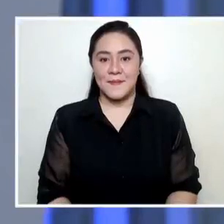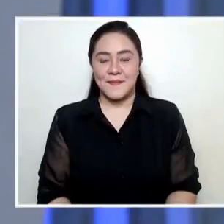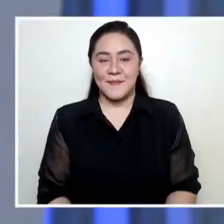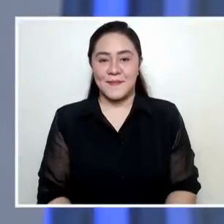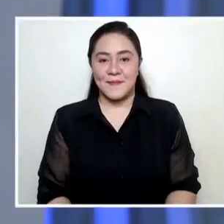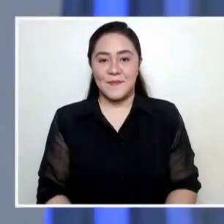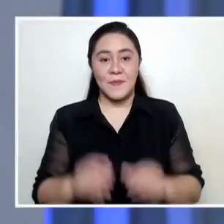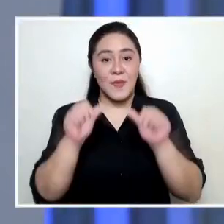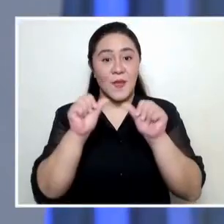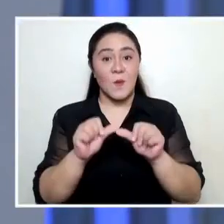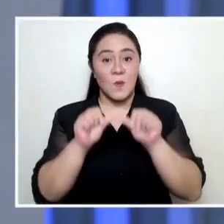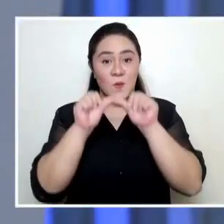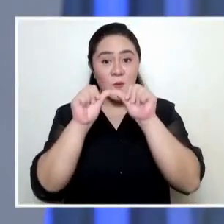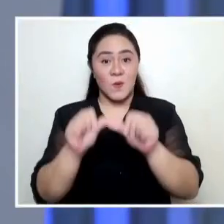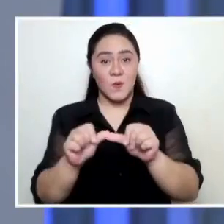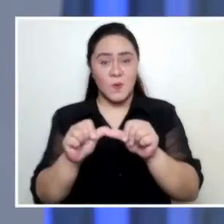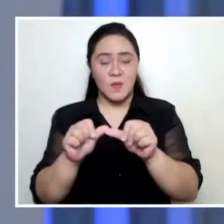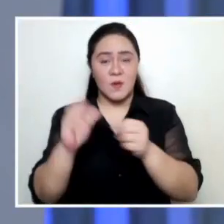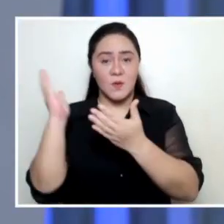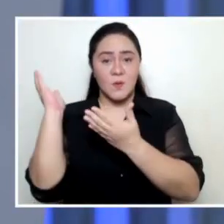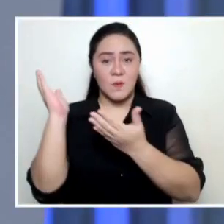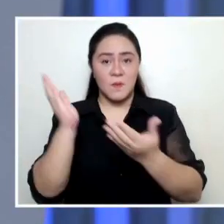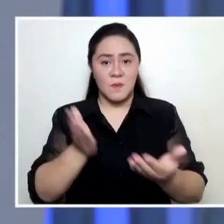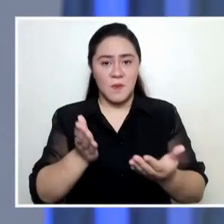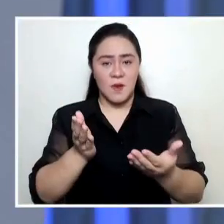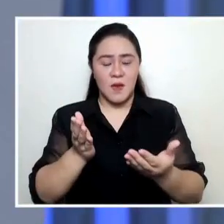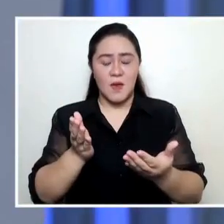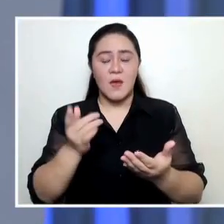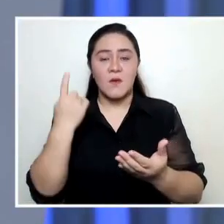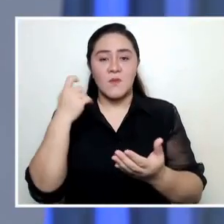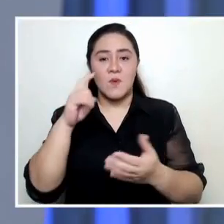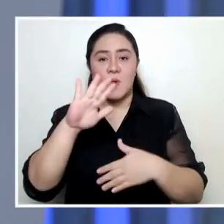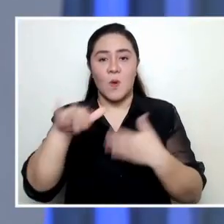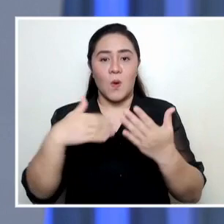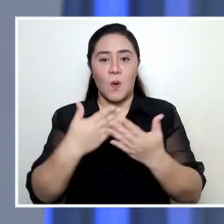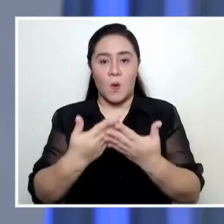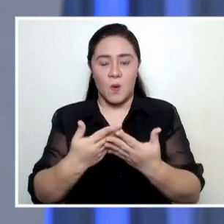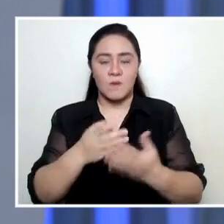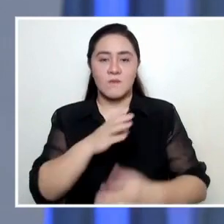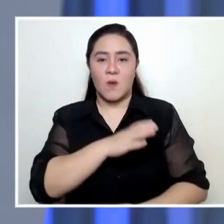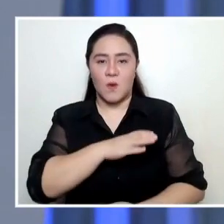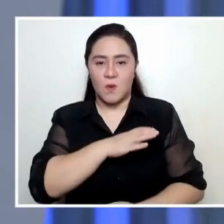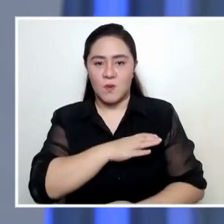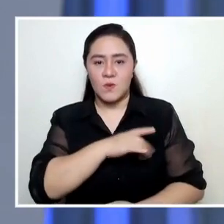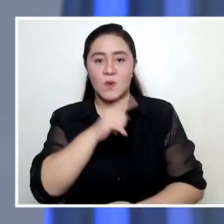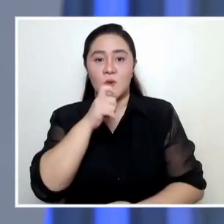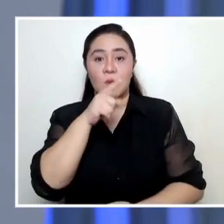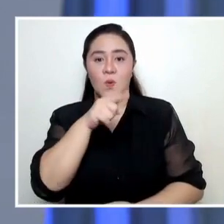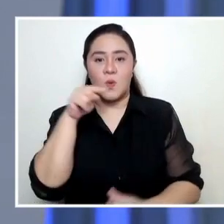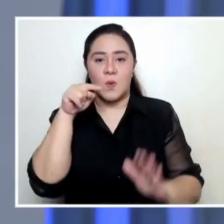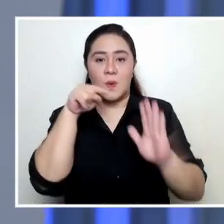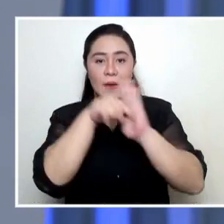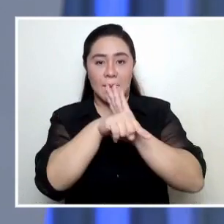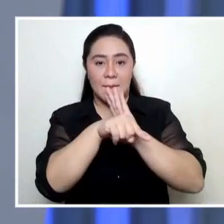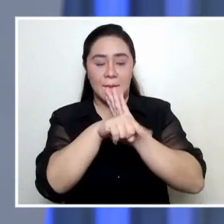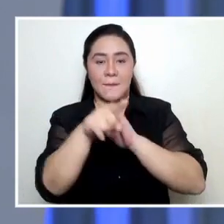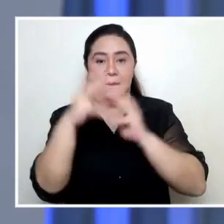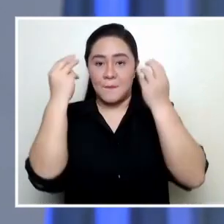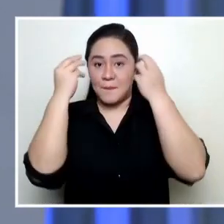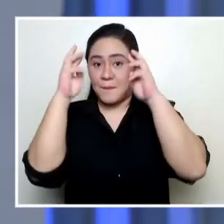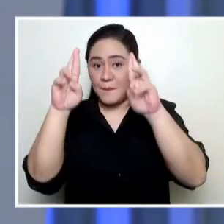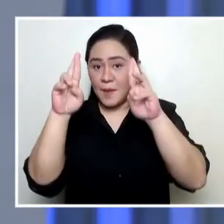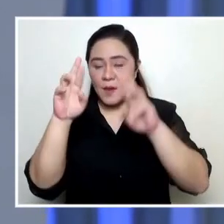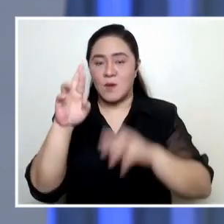Patuloy po ang pagdating ng mga nakikiramay sa pinaslang na dating Lamitan Mayor na si Rosita Rose Purigay, ang isa sa tatlong